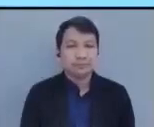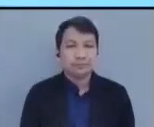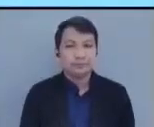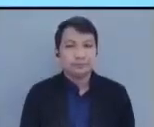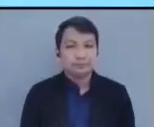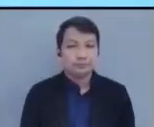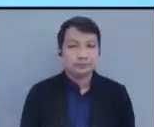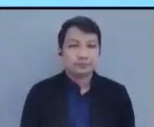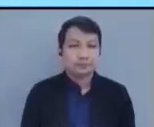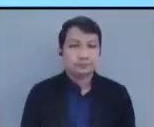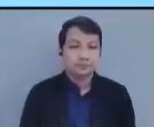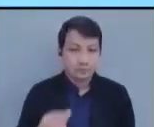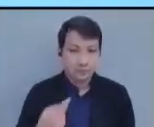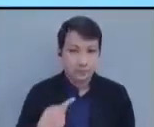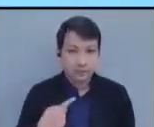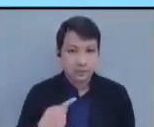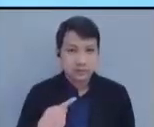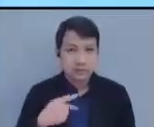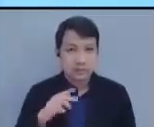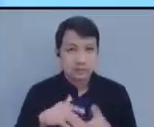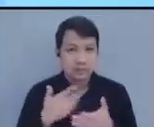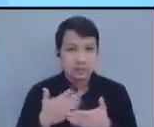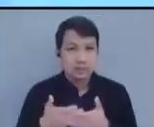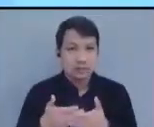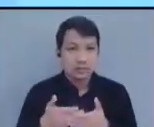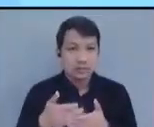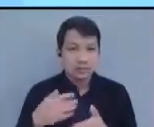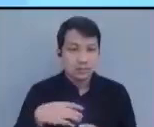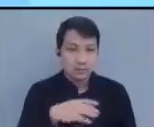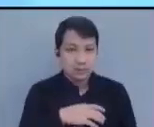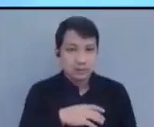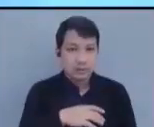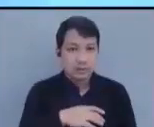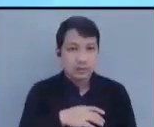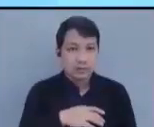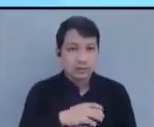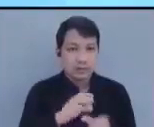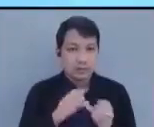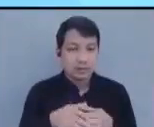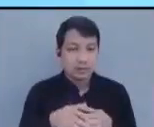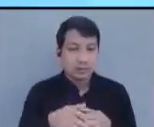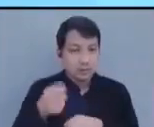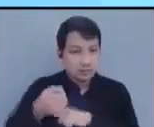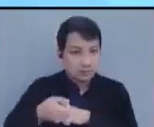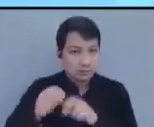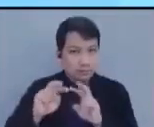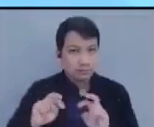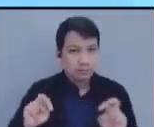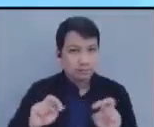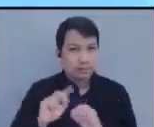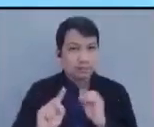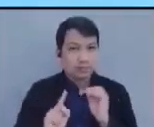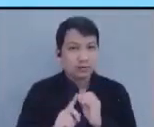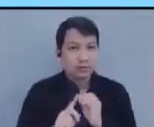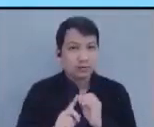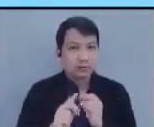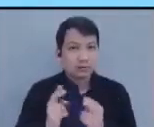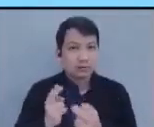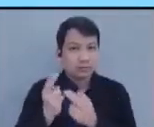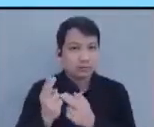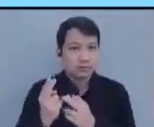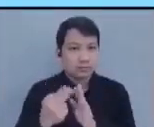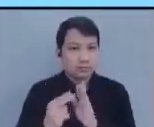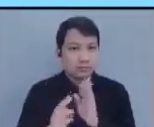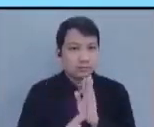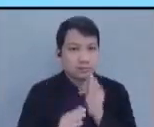Nakatakdang ipagpatuloy ng House Committee on Legislative Franchises sa Enero ang kanilang pagdinig ukol sa mga resolusyon at panukala laban